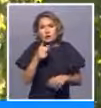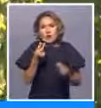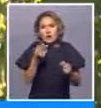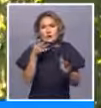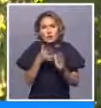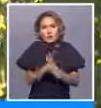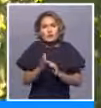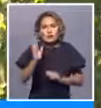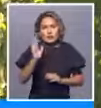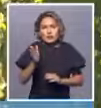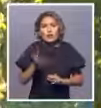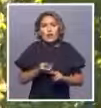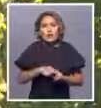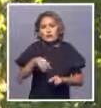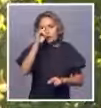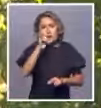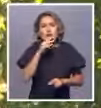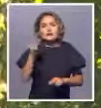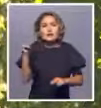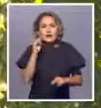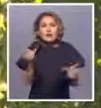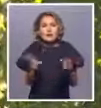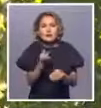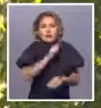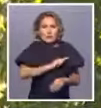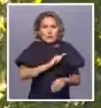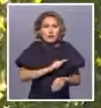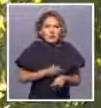болады. Цзянсу үкіметі Қазақстанмен әріптестікті кеңейтуге мүдделі.